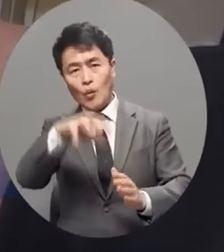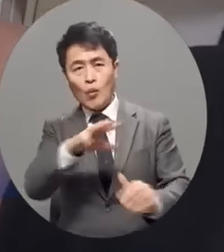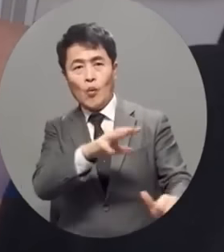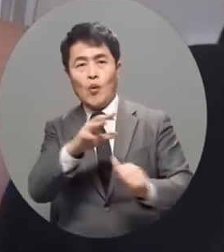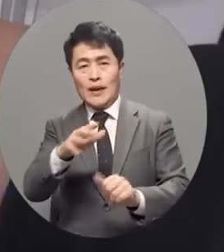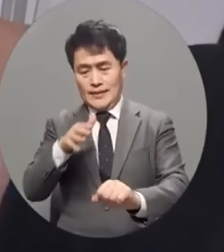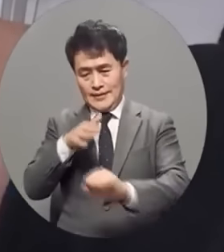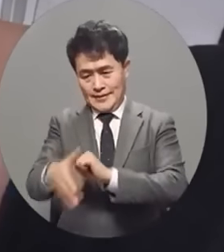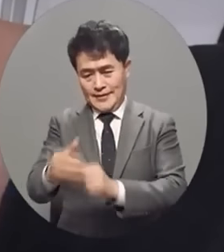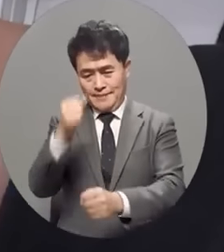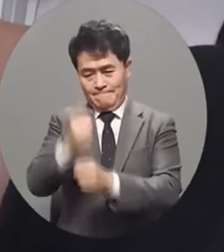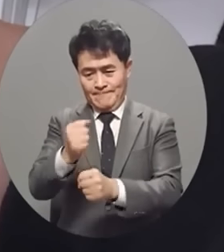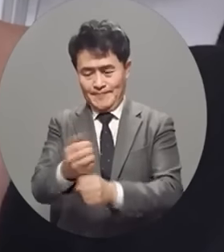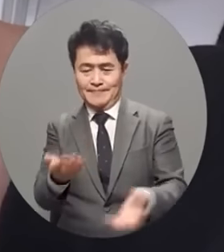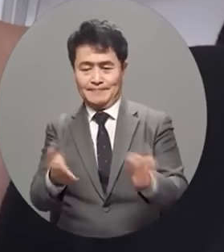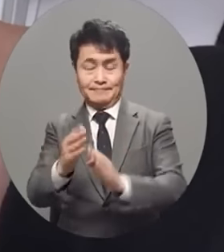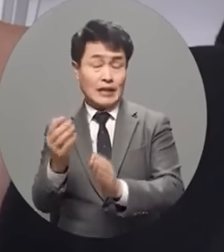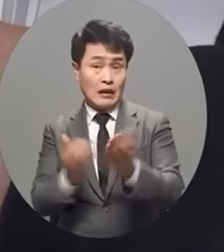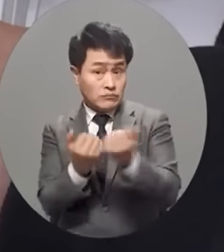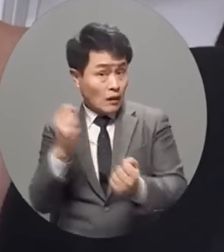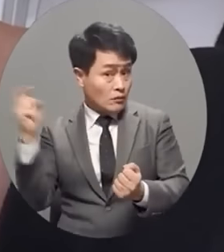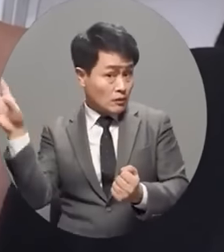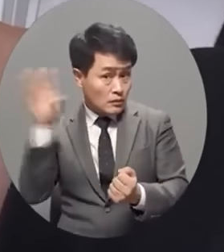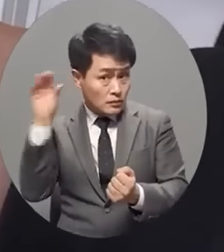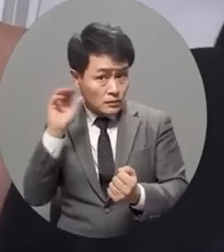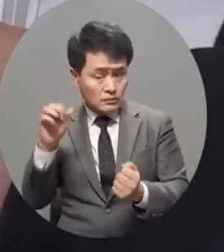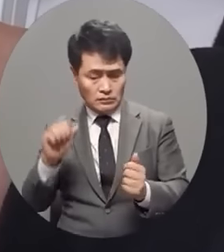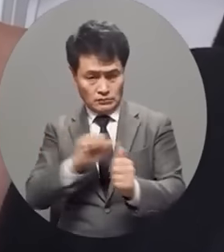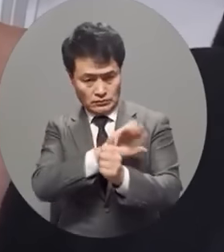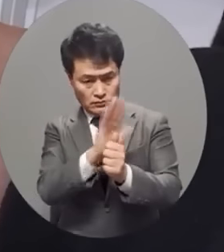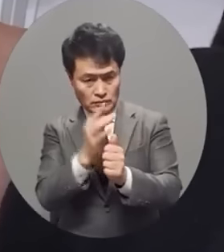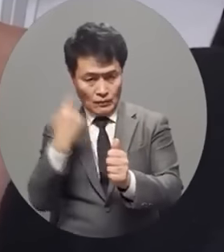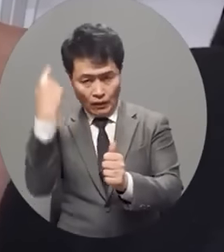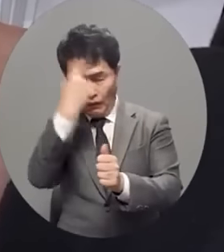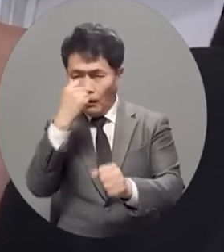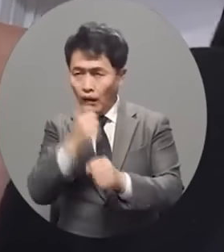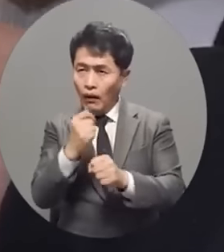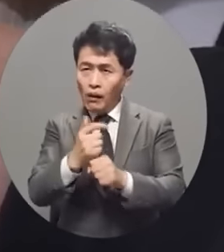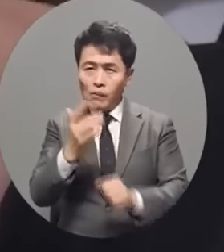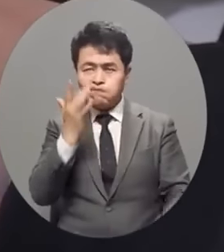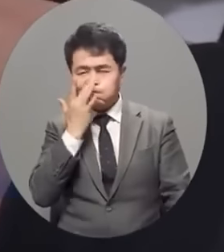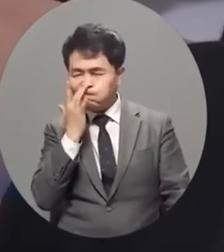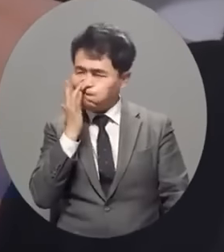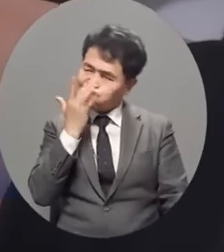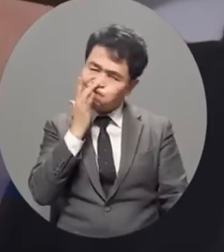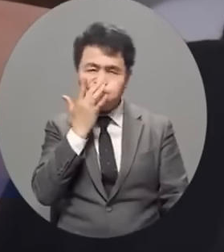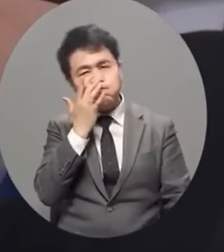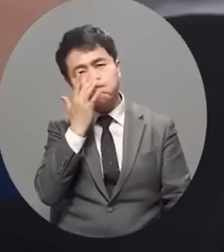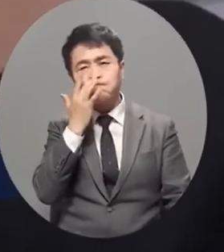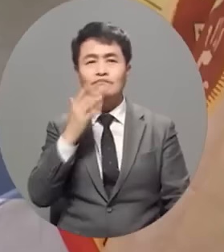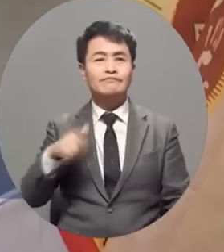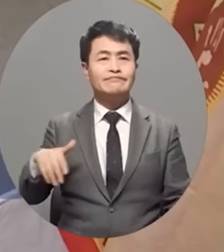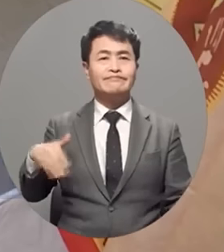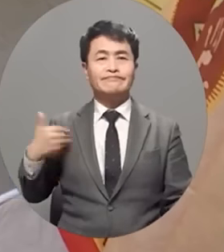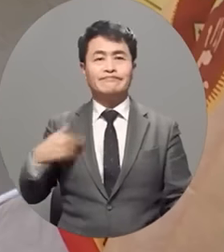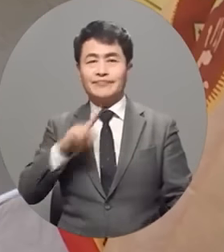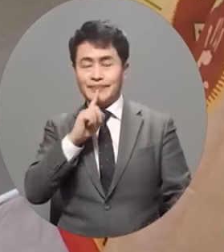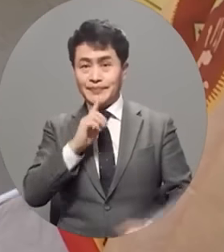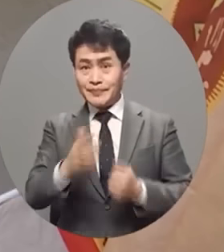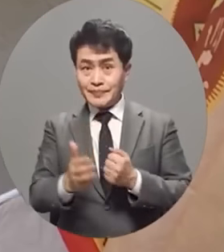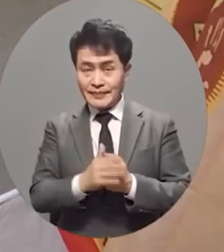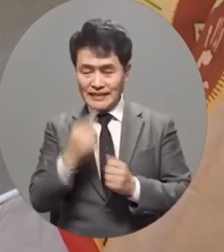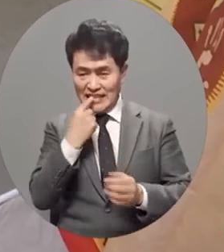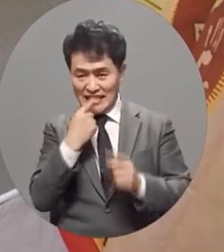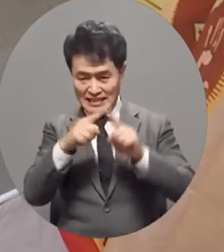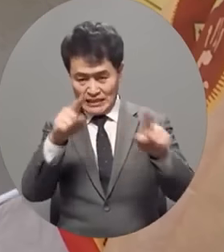거야. 설명을 들어도 공작새 머리를 만드는 건 여전히 헷갈립니다. 얇은 것 같아.